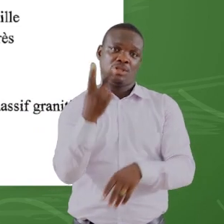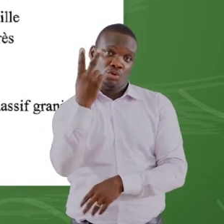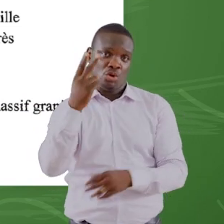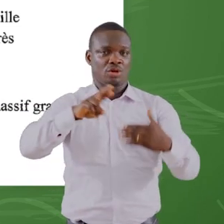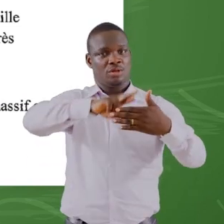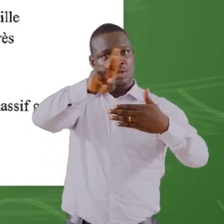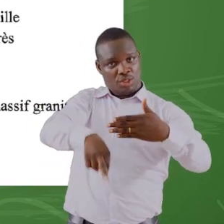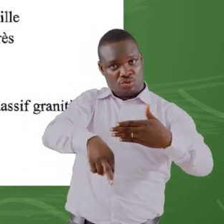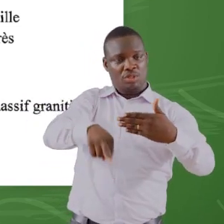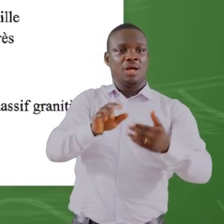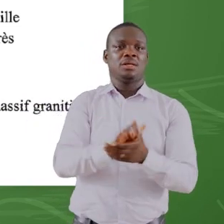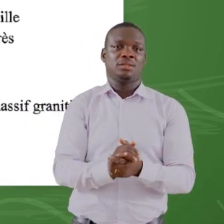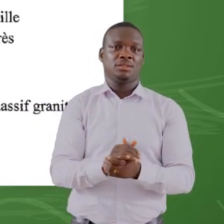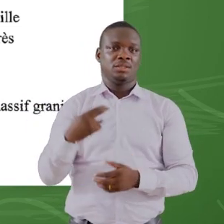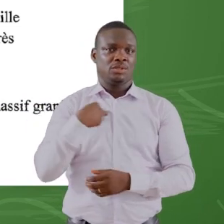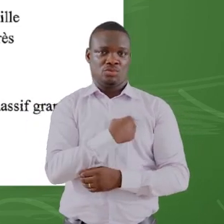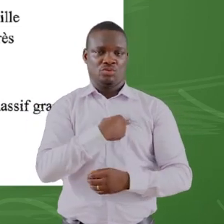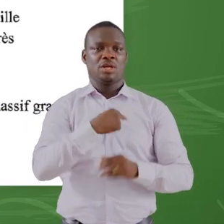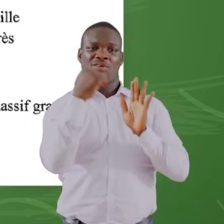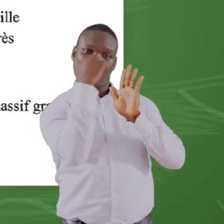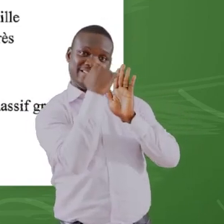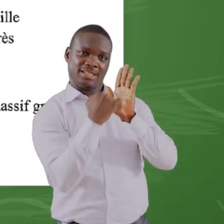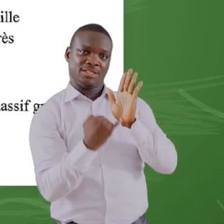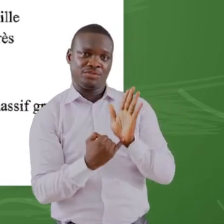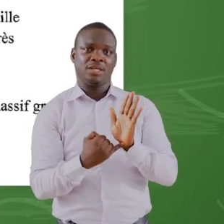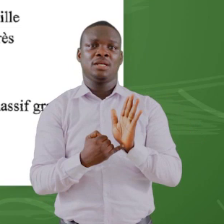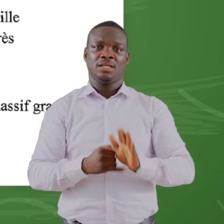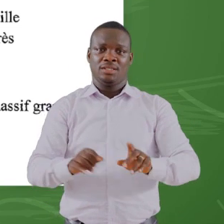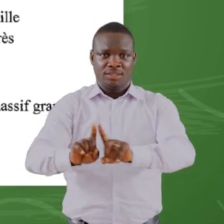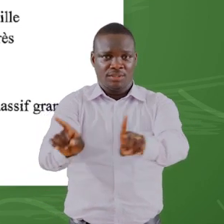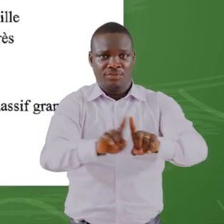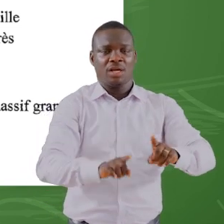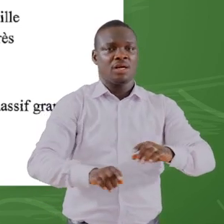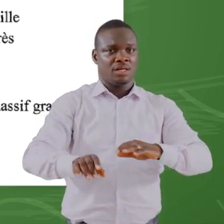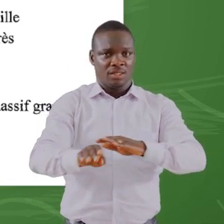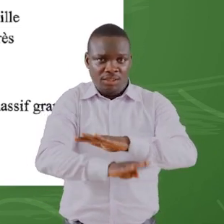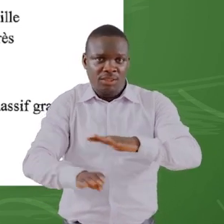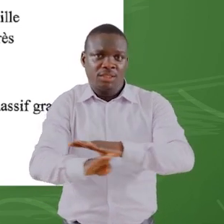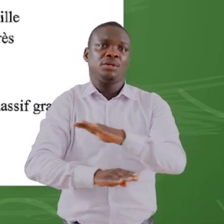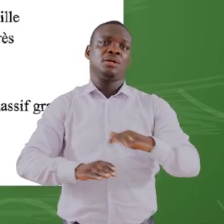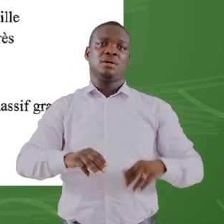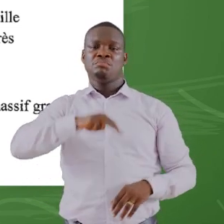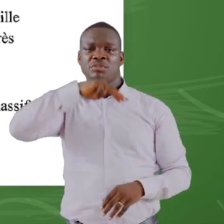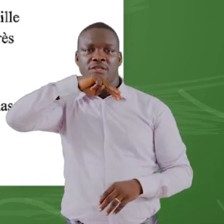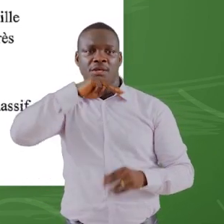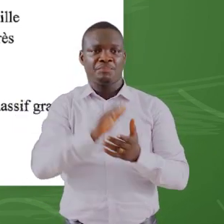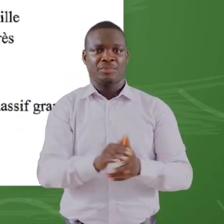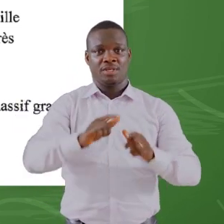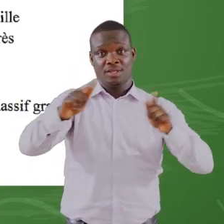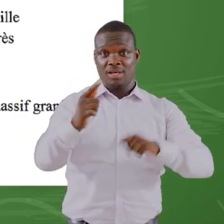2 résultats, nous allons identifier ces différents gîte minier. En grand